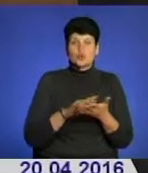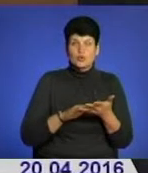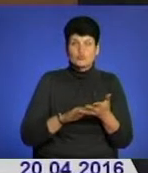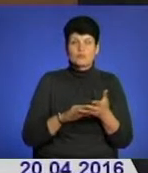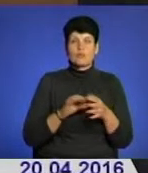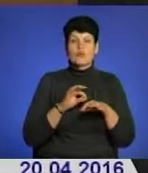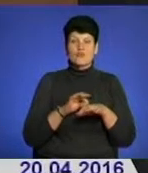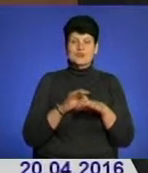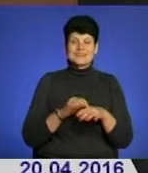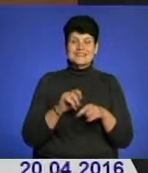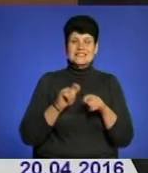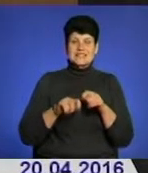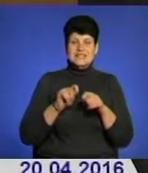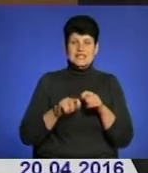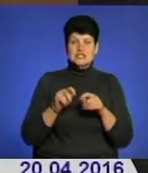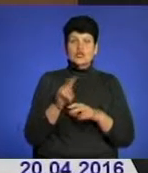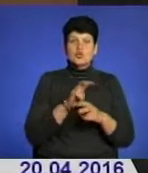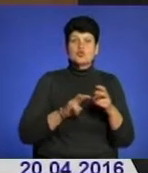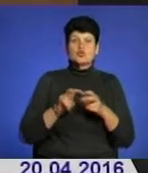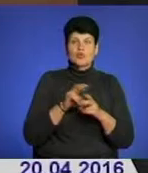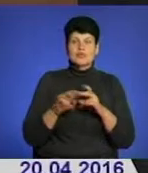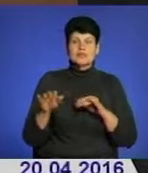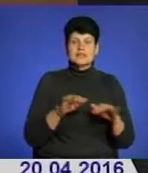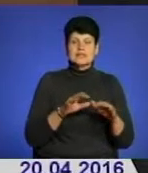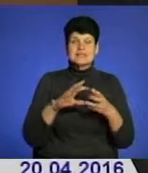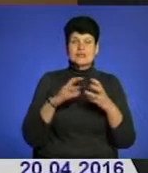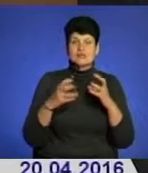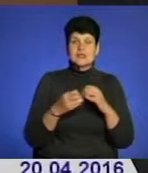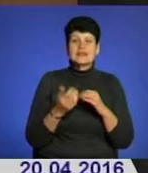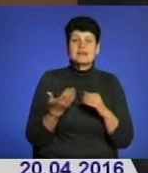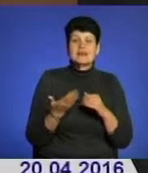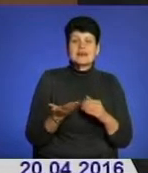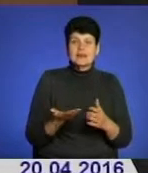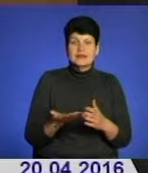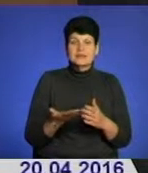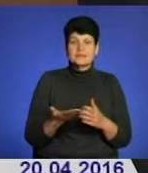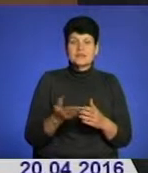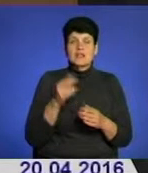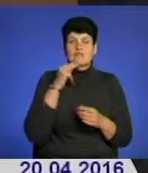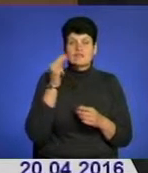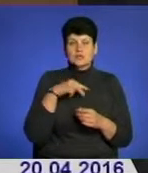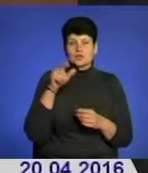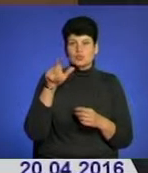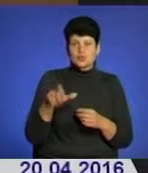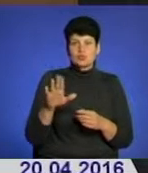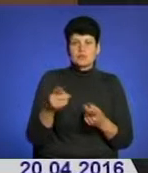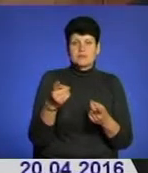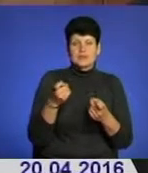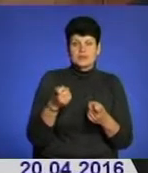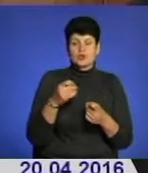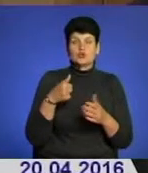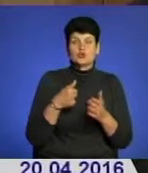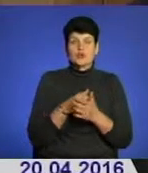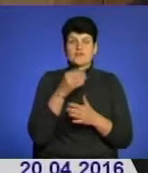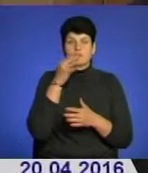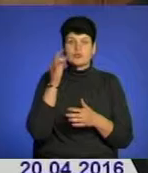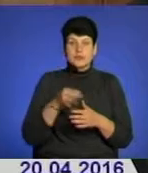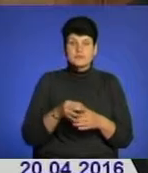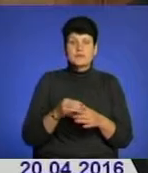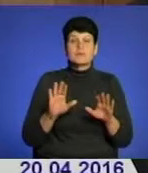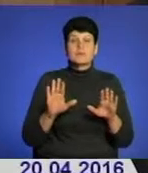проводитися необхідні слідчі розшукові дії, за результатами яких видна особа буде притягнута до кримінальної відповідальності. У разі доведення